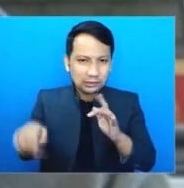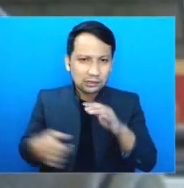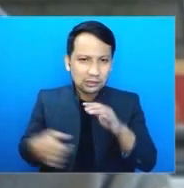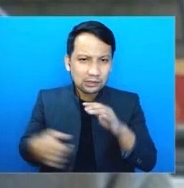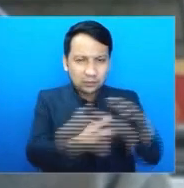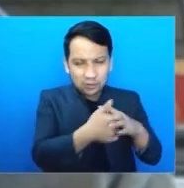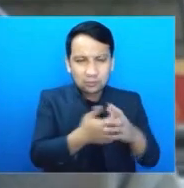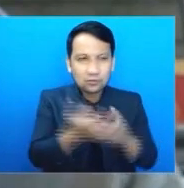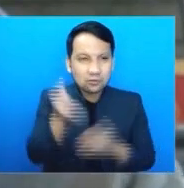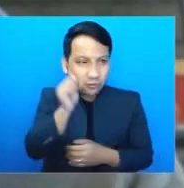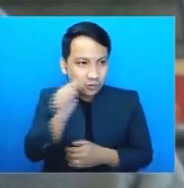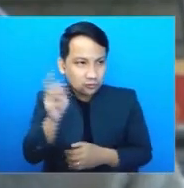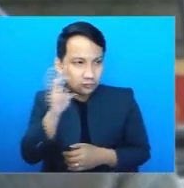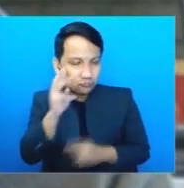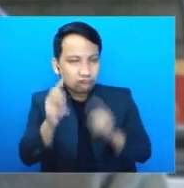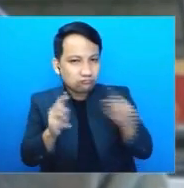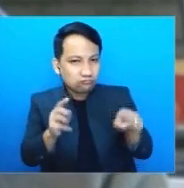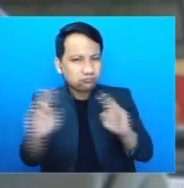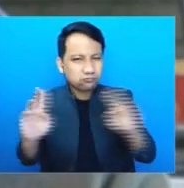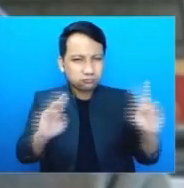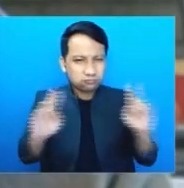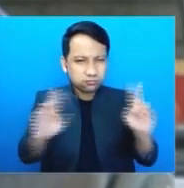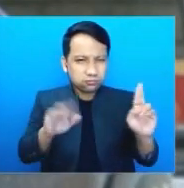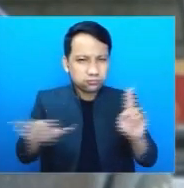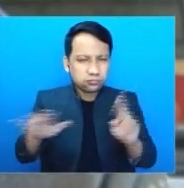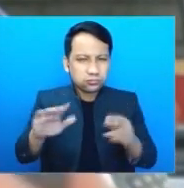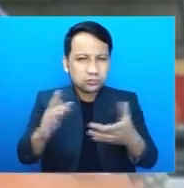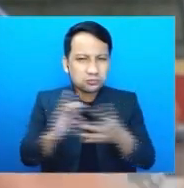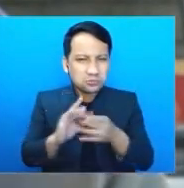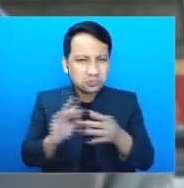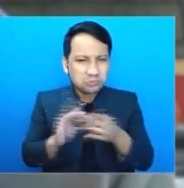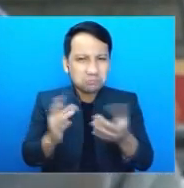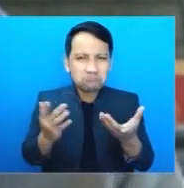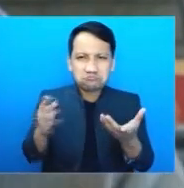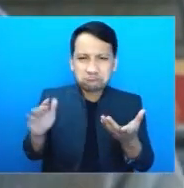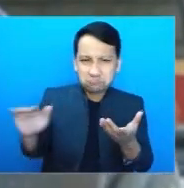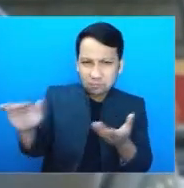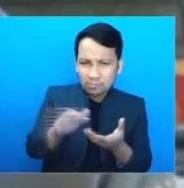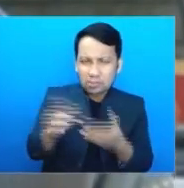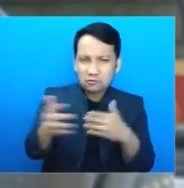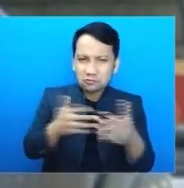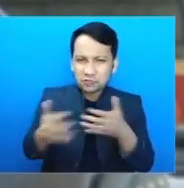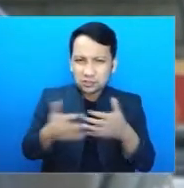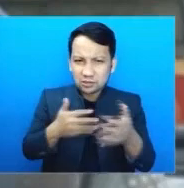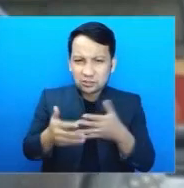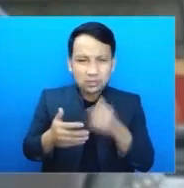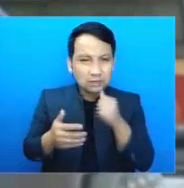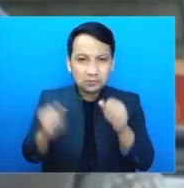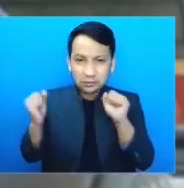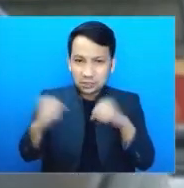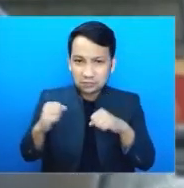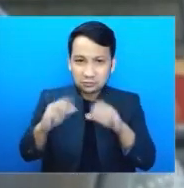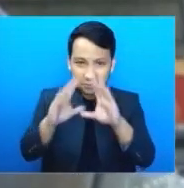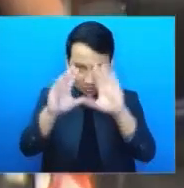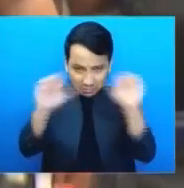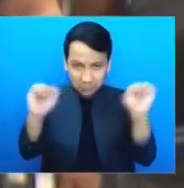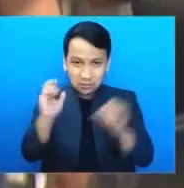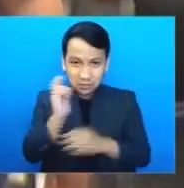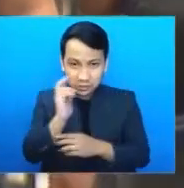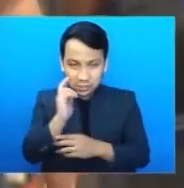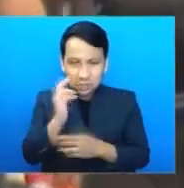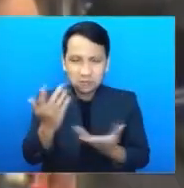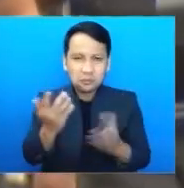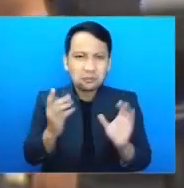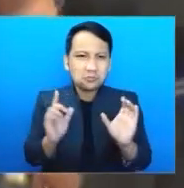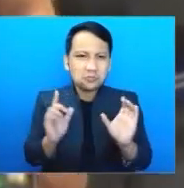the chorus, naghahanda na sila ng scripts nila eh, na anyone who does not agree with Duterte must be a communist.